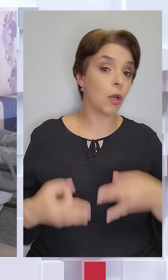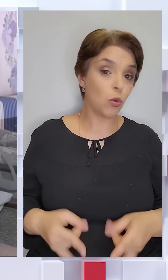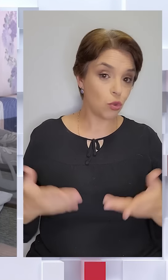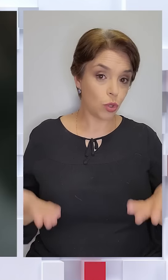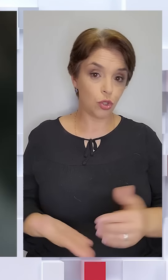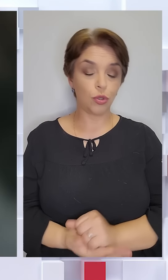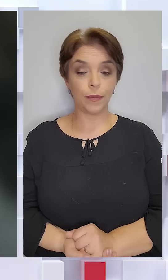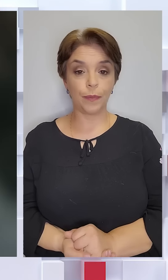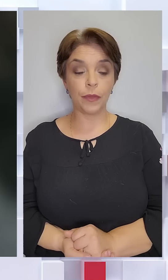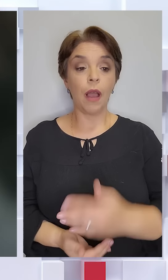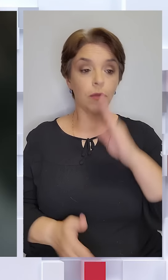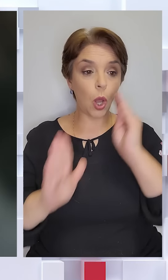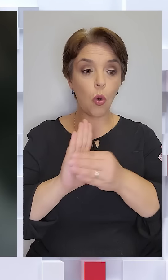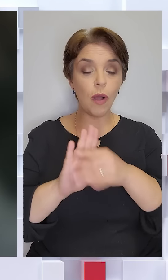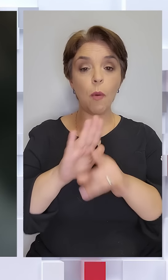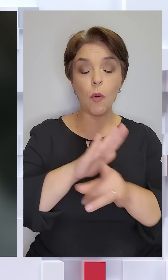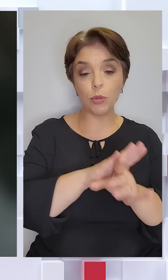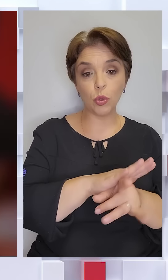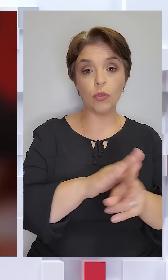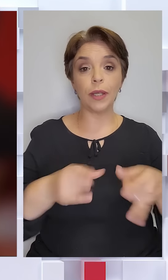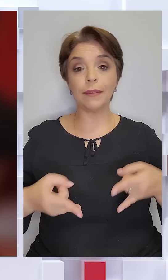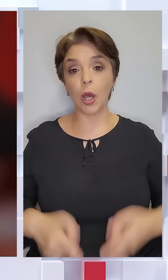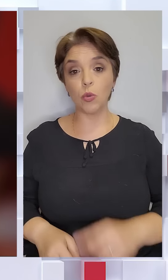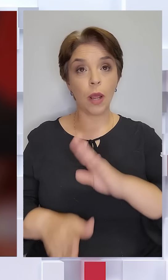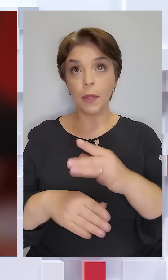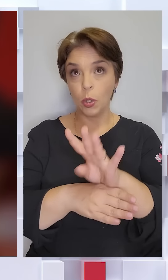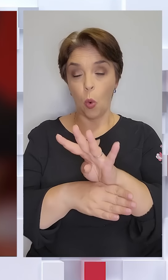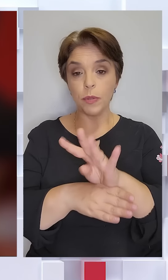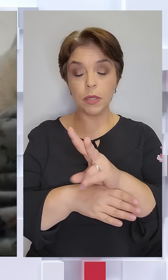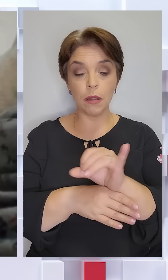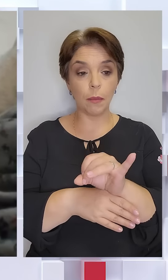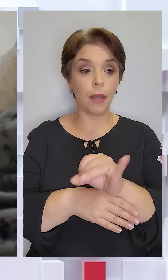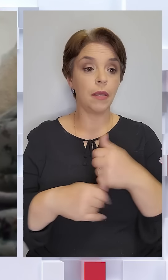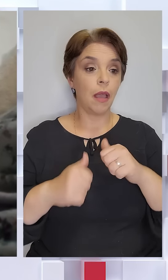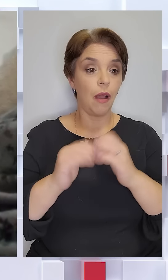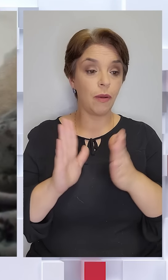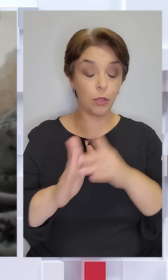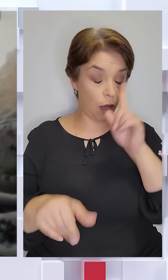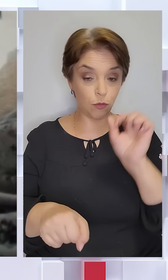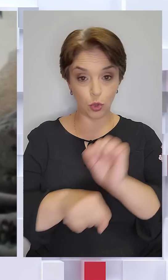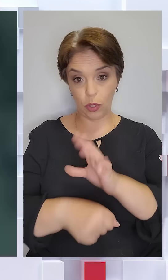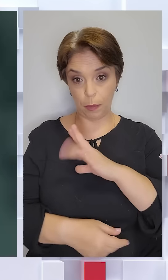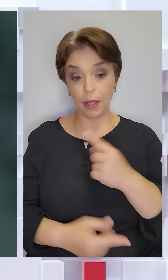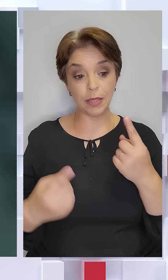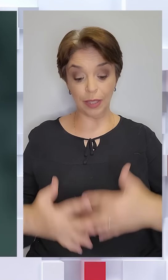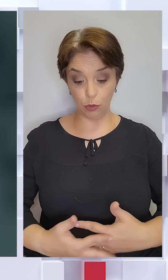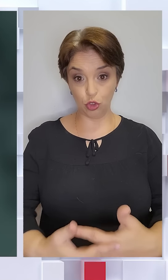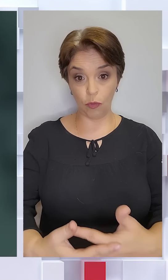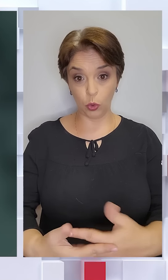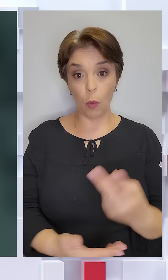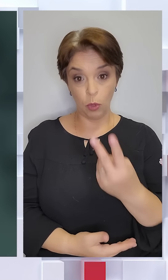народжуєш. Вона ховалася по бомбосховищах і народжувала під обстрілами. Я вообще, ну, в шоке була. Я з великим